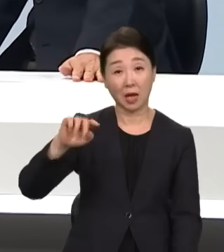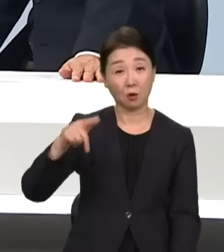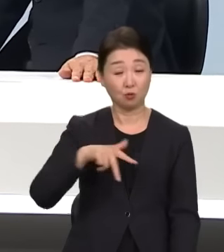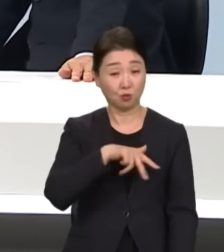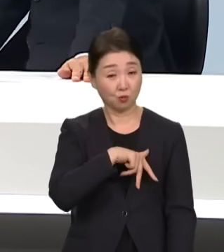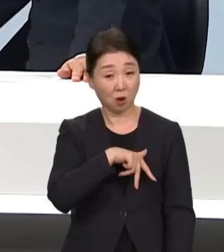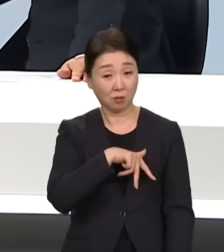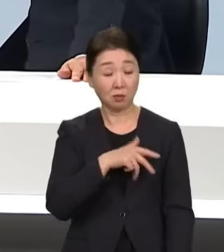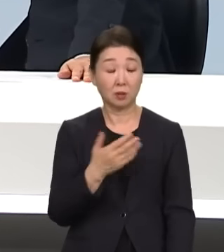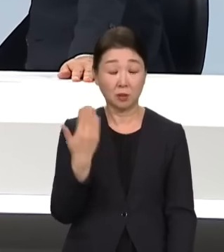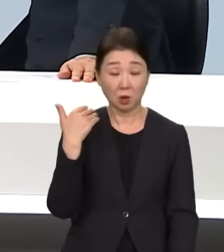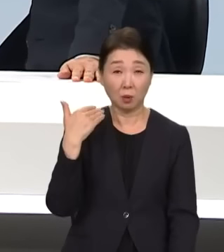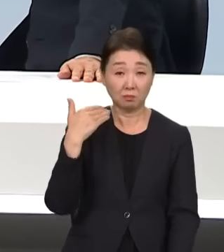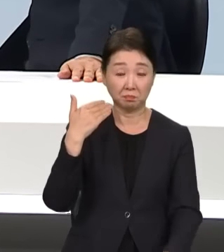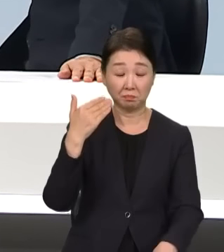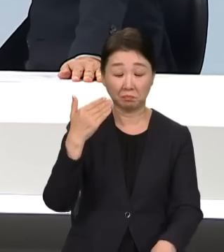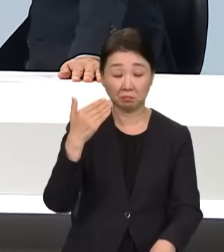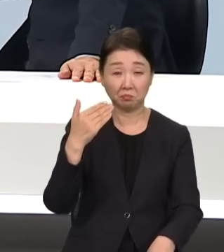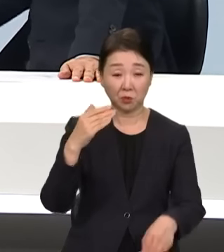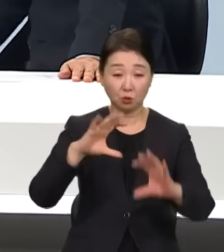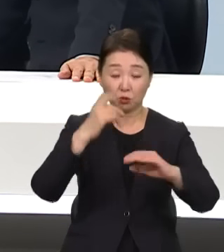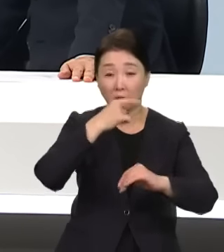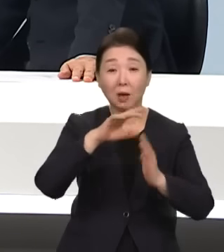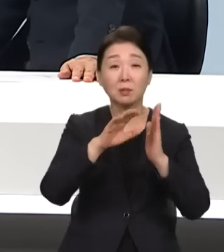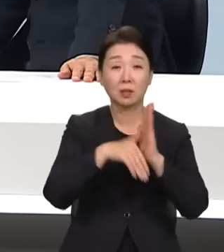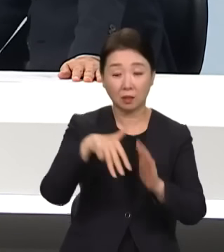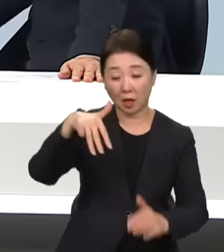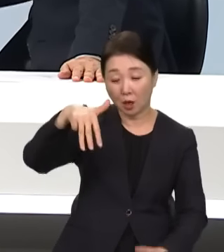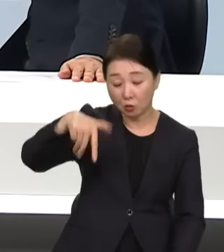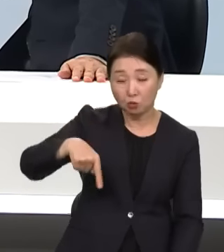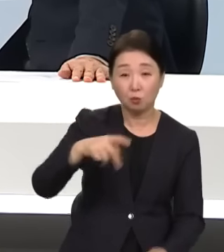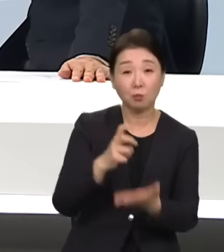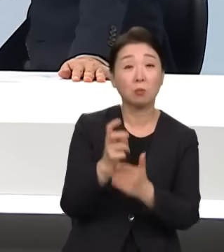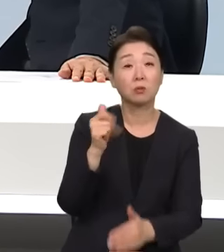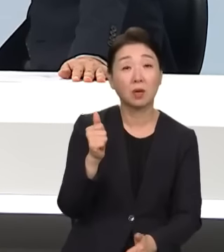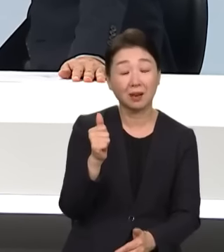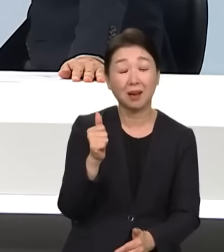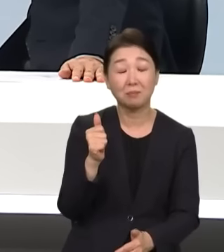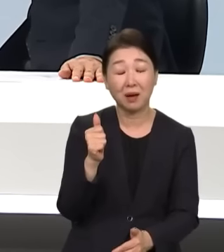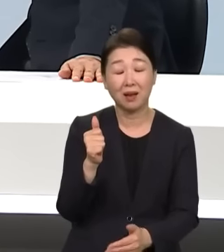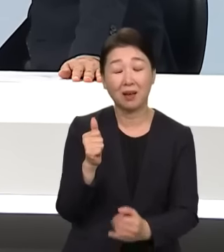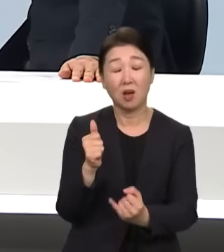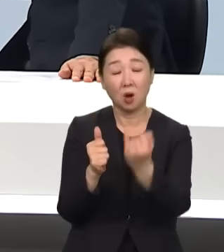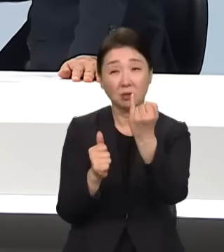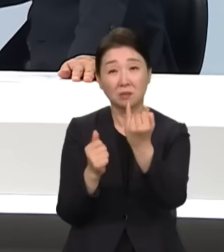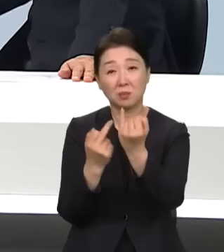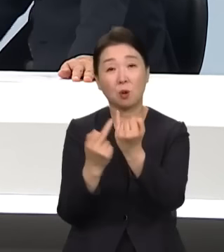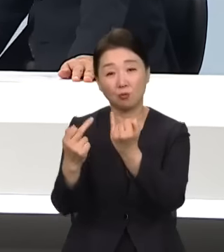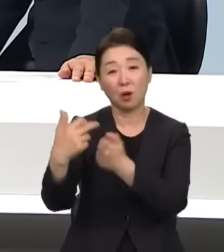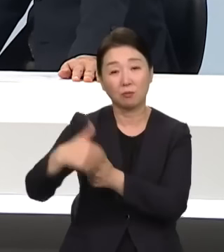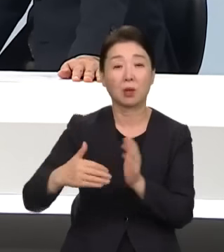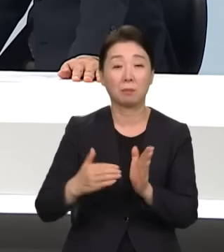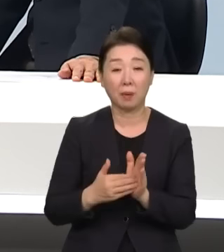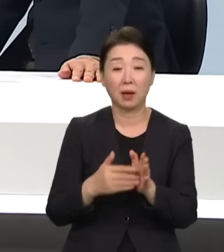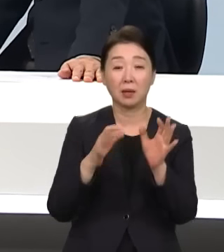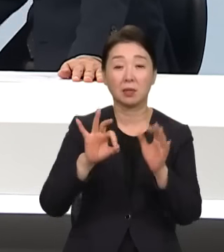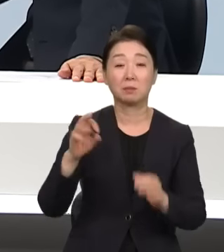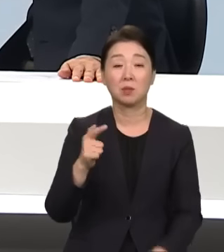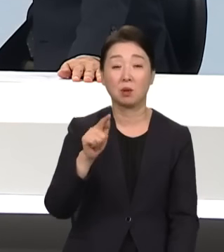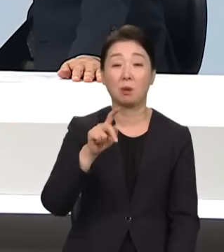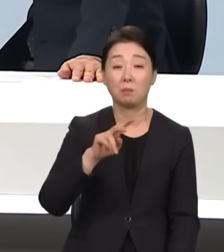정권 국정감사 당시에 추미애 당시 법무부 장관이 그 형부가 어떤 청탁을 했다라고 하면서 김현미 당시 국토부